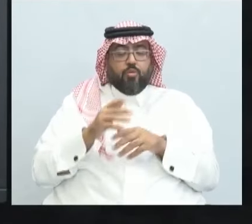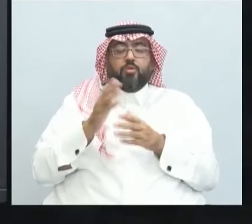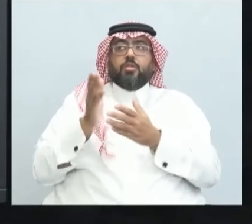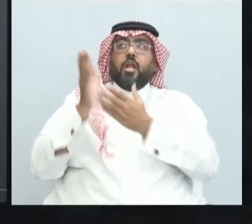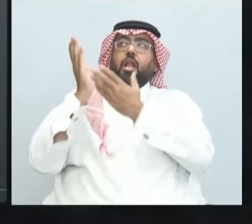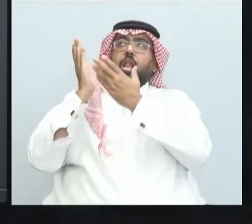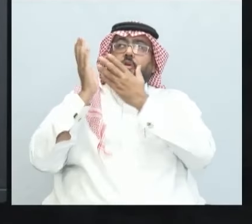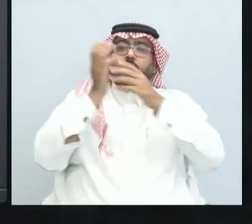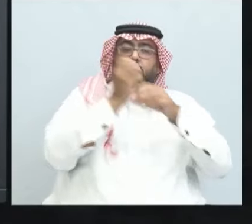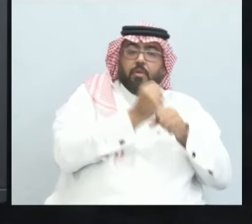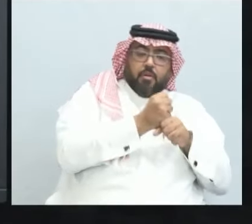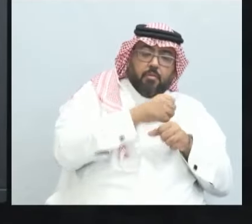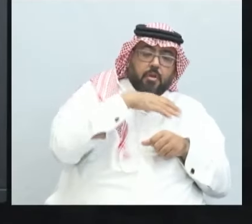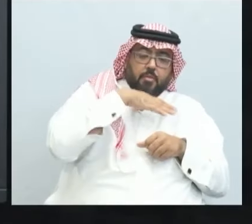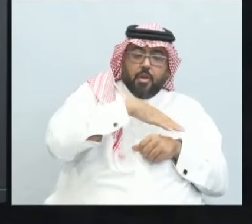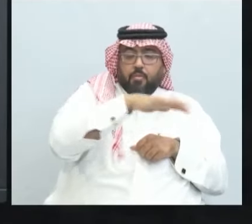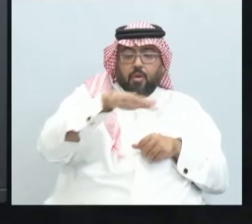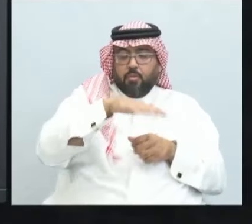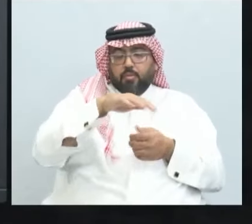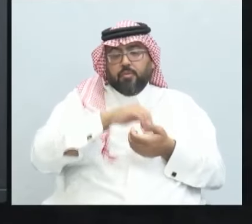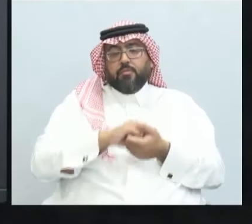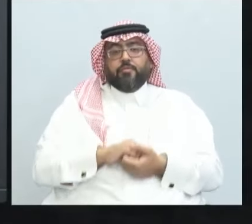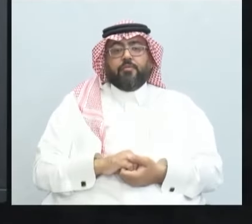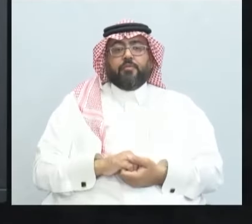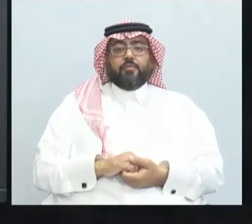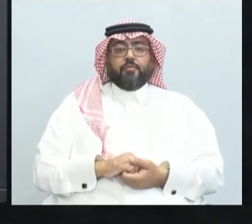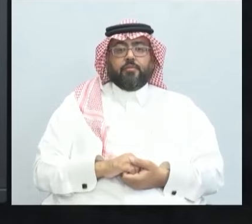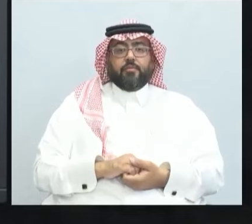الله وسلم على نبينا محمد وعلى اله وصحبه اجمعين